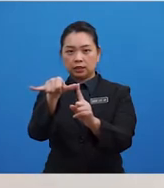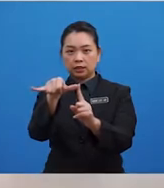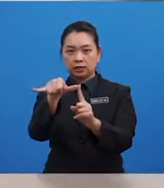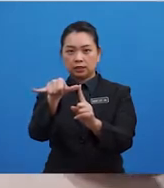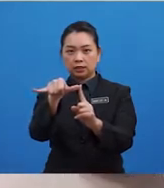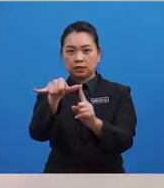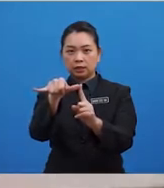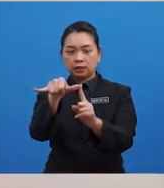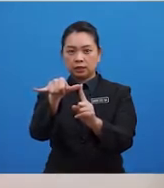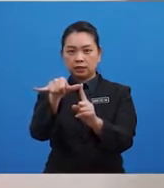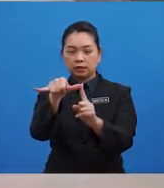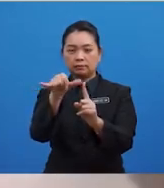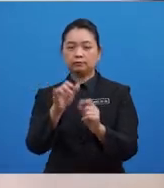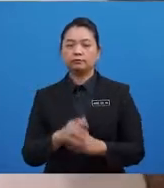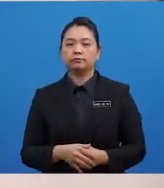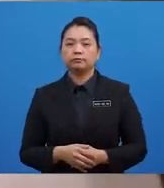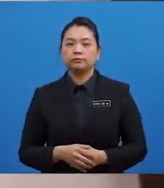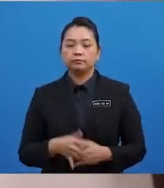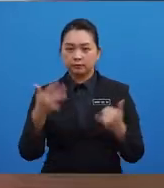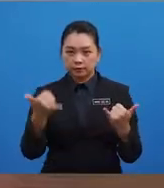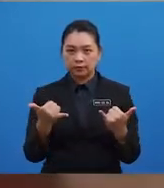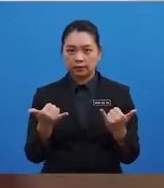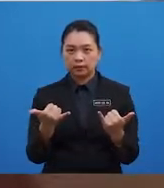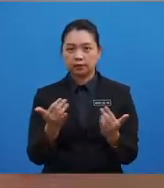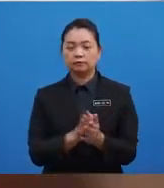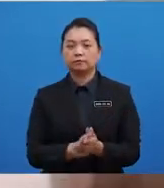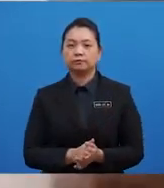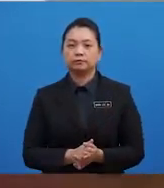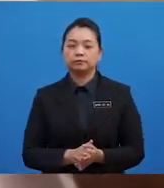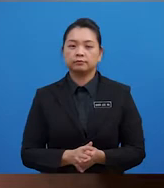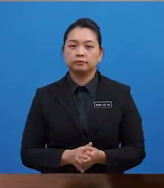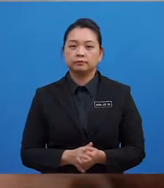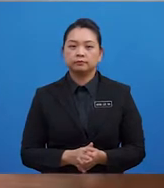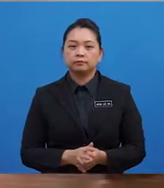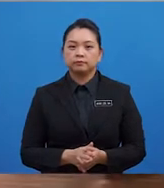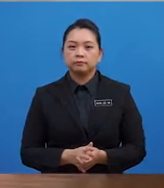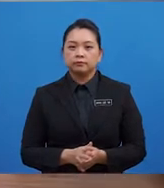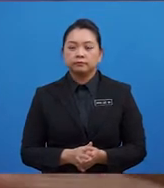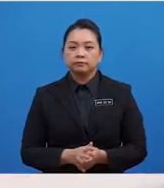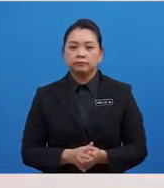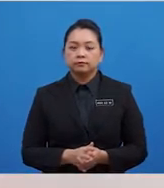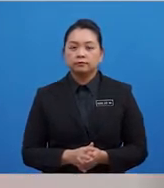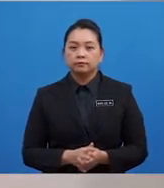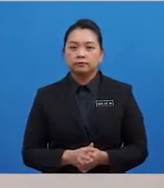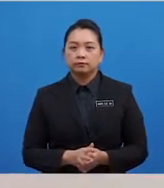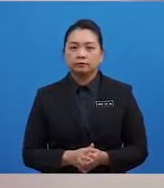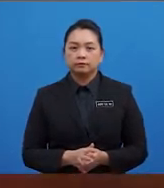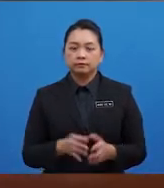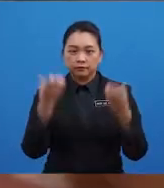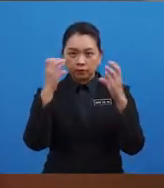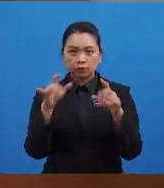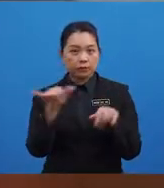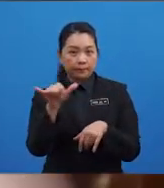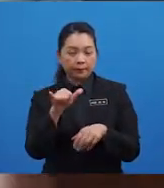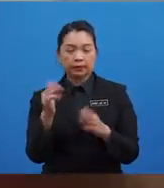satu lagi kepingan kertas. Kita akan melipatkan kertas tersebut kepada dua. Kemudian, cikgu